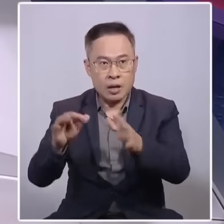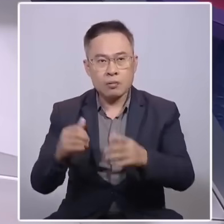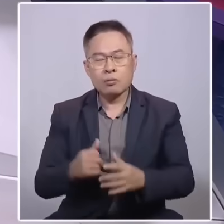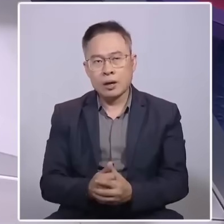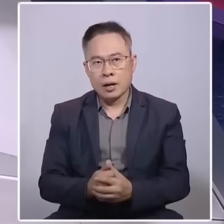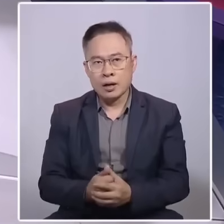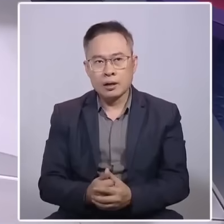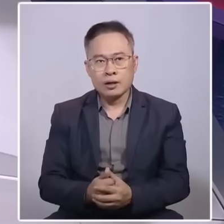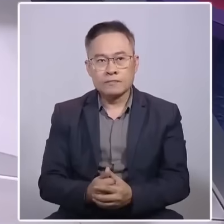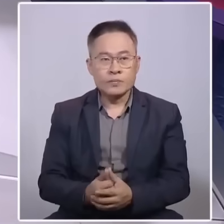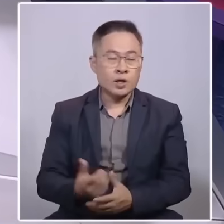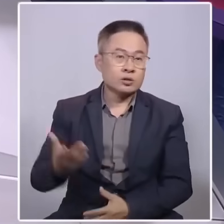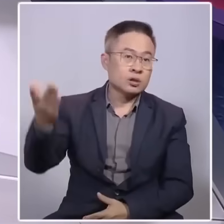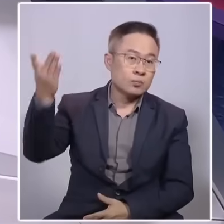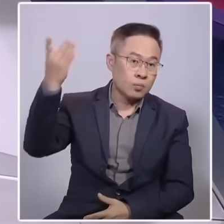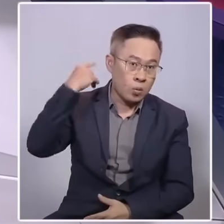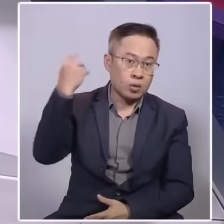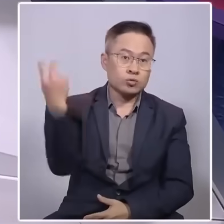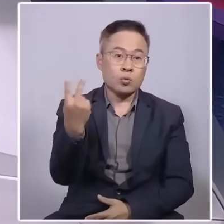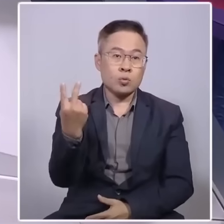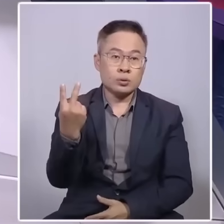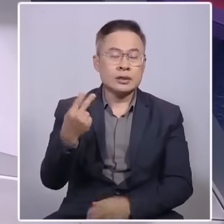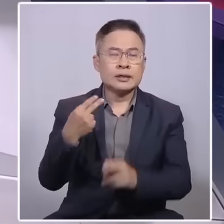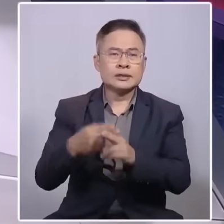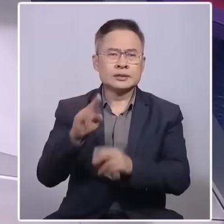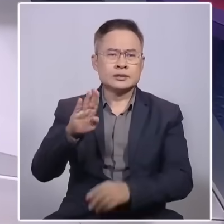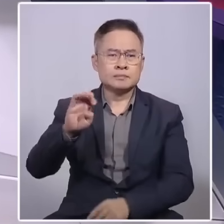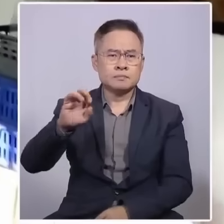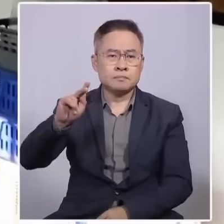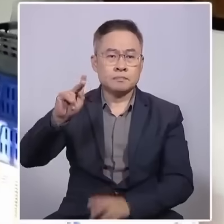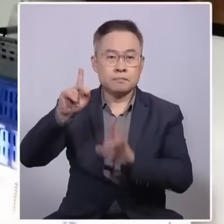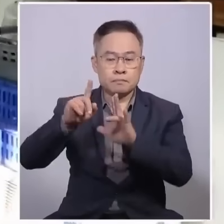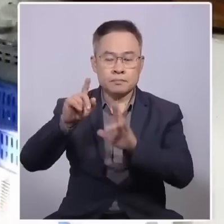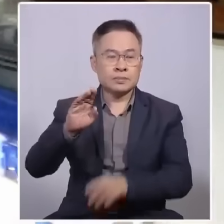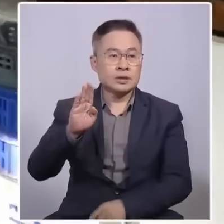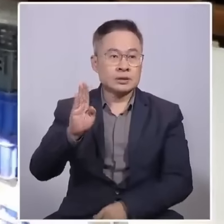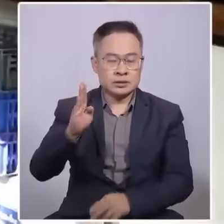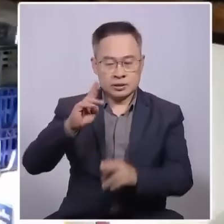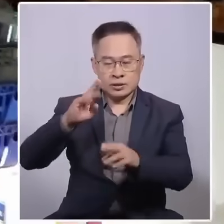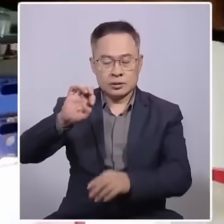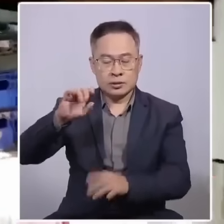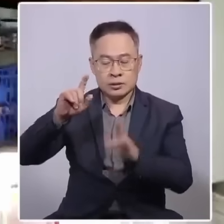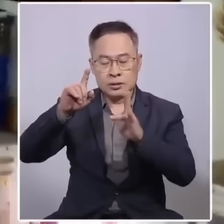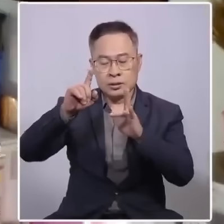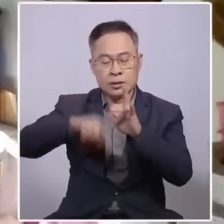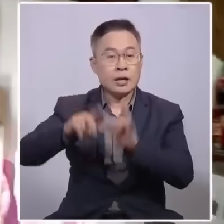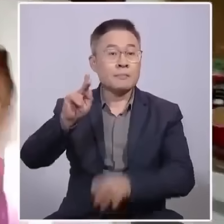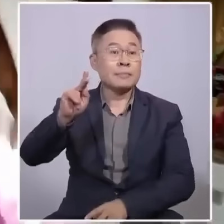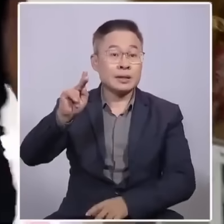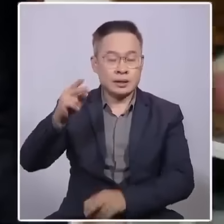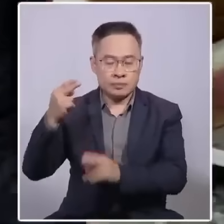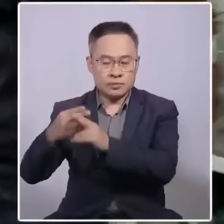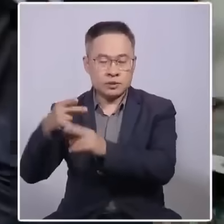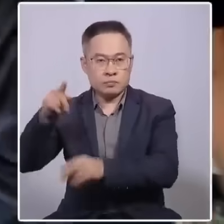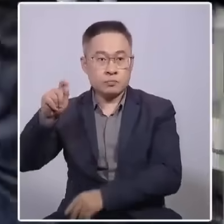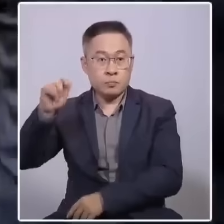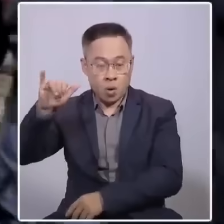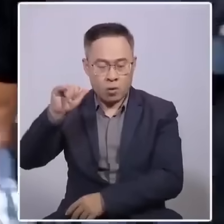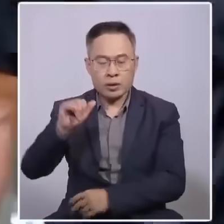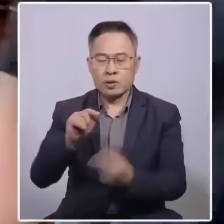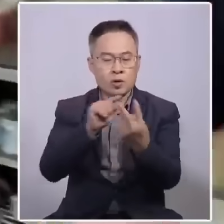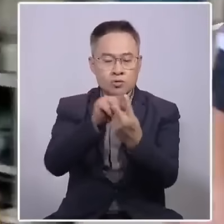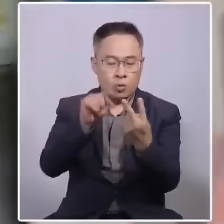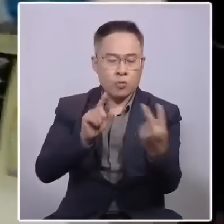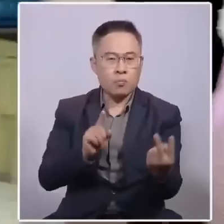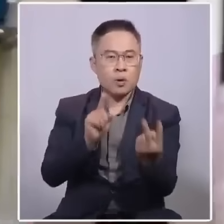คณสนิต 2คนเมื่อวานนี้ก็คือบิ๊กกับปลอยค่ะคุมสอบเข้มเลยนะคะหลังจากที่เข้ามอบตัวค่ะแล้วก็